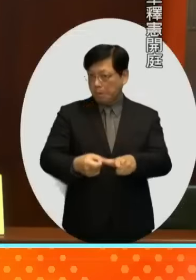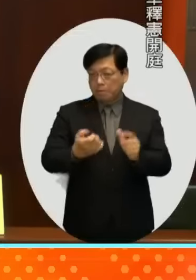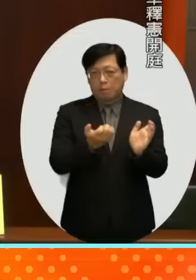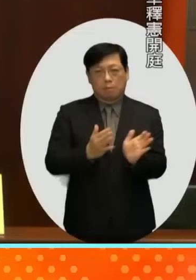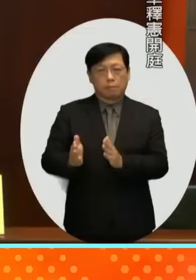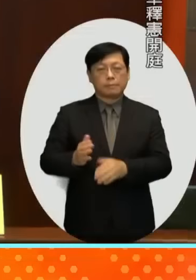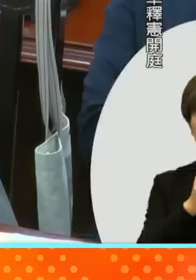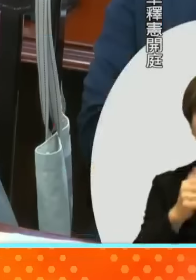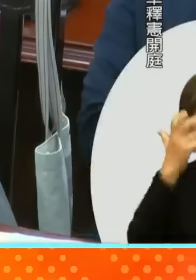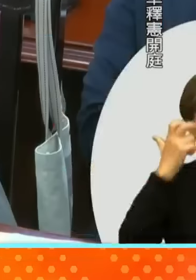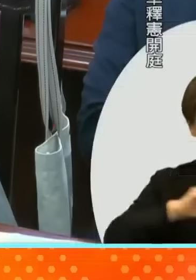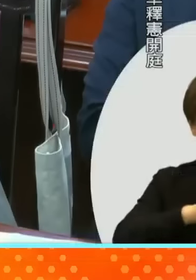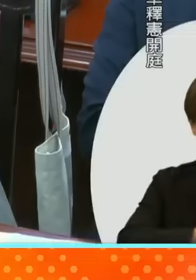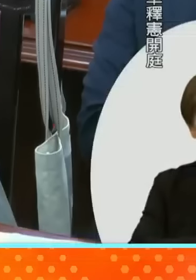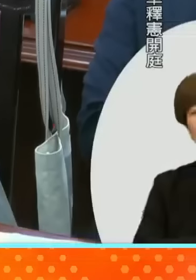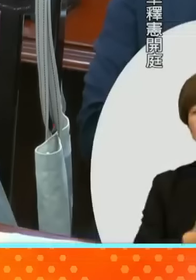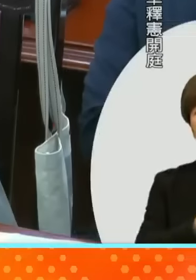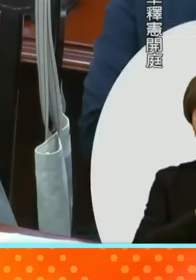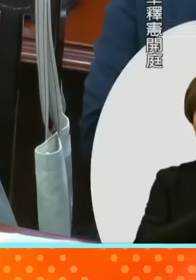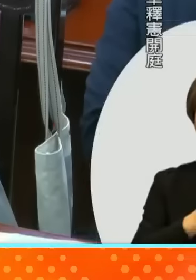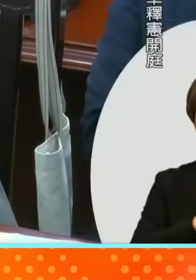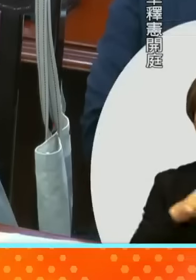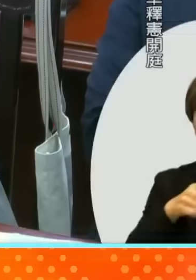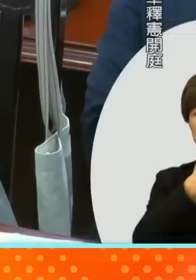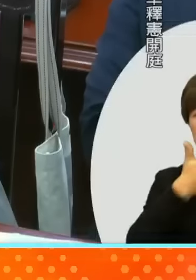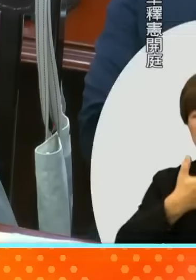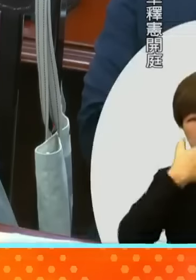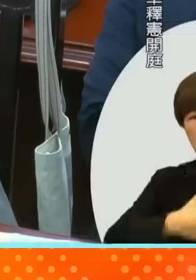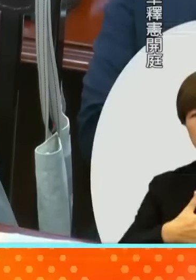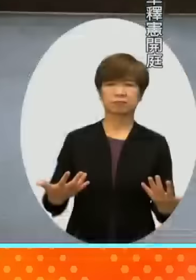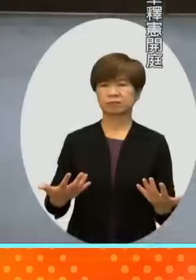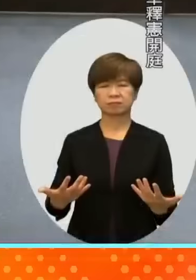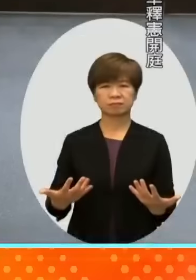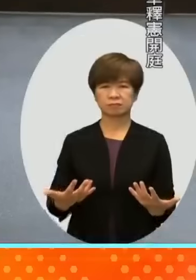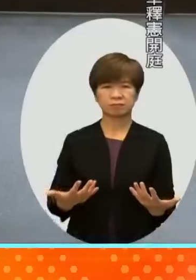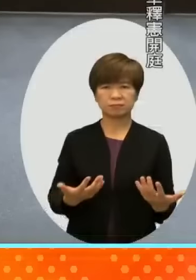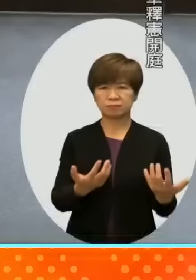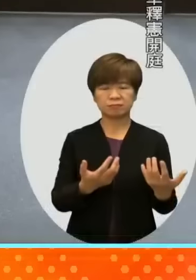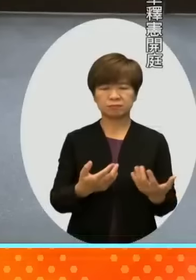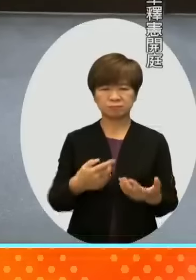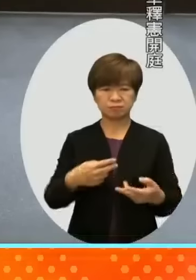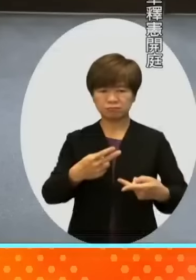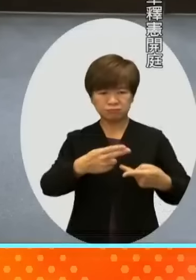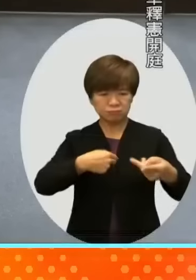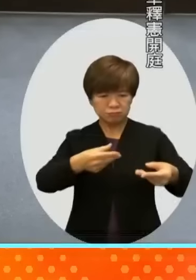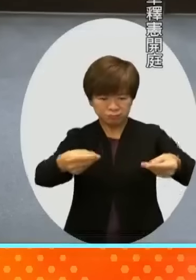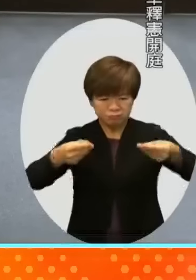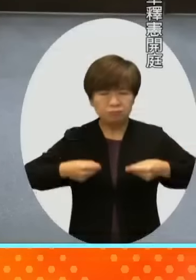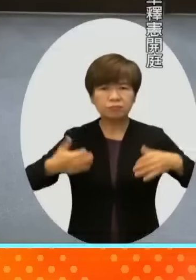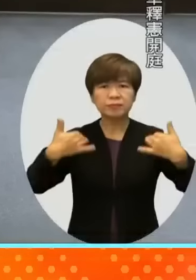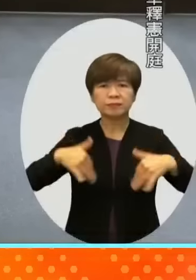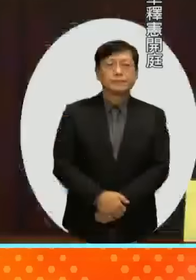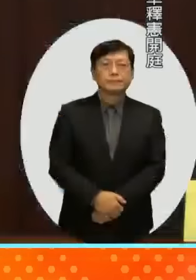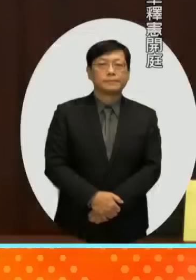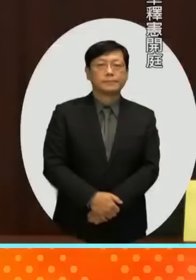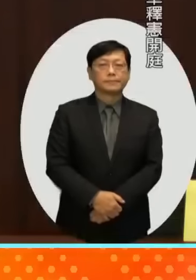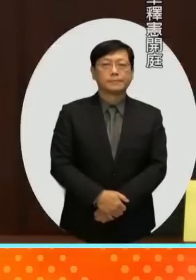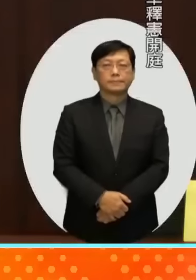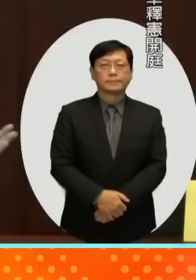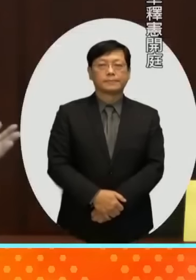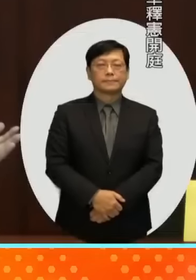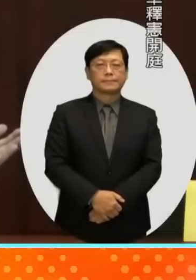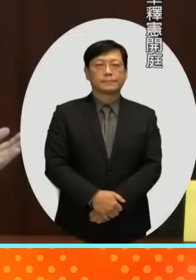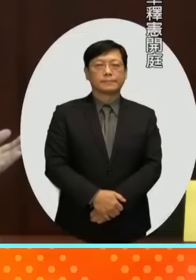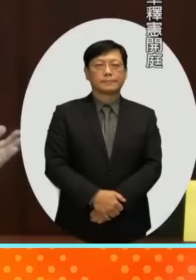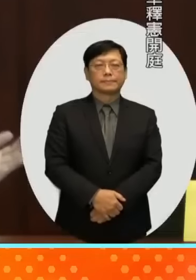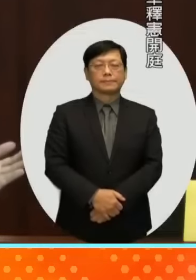大概所有的法案几乎都是这样，除了民进党同意的法案之外，他不同意的法案全部都跟你对着干。那你打算怎么办？所